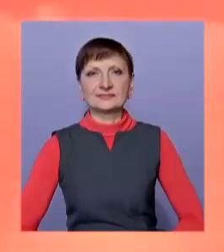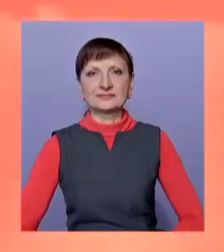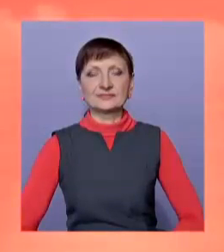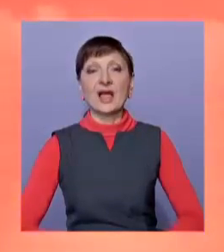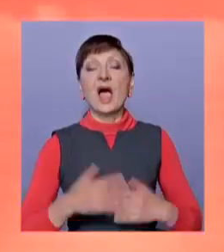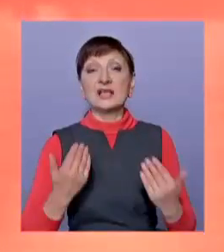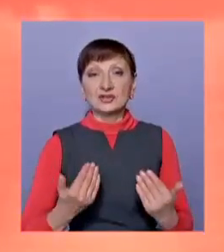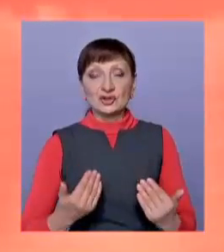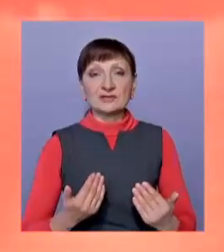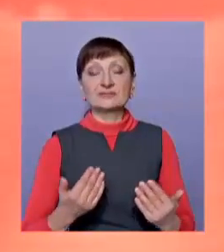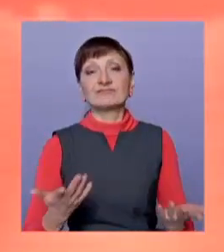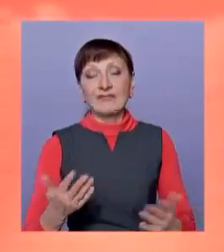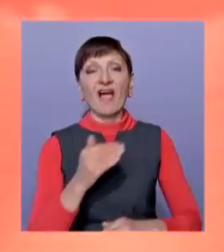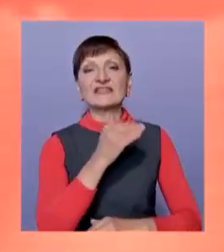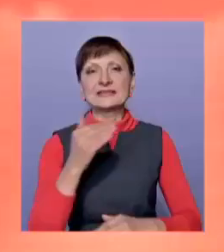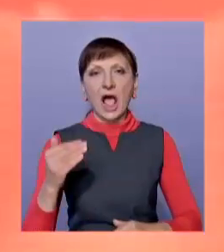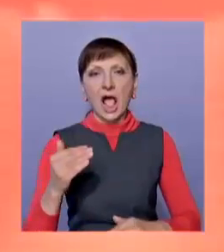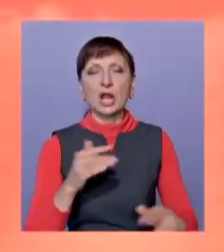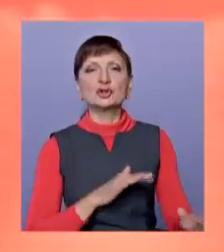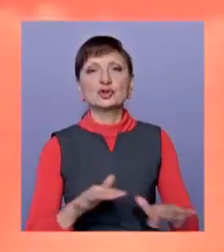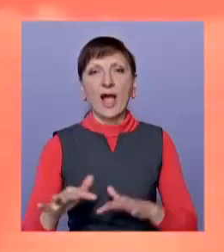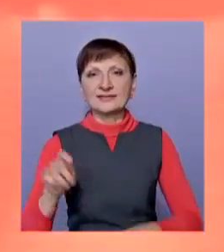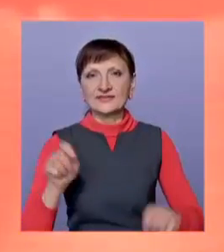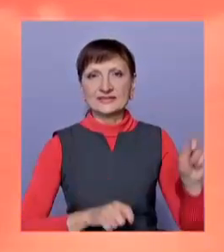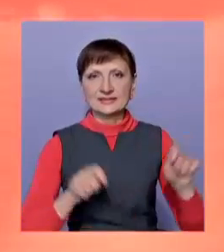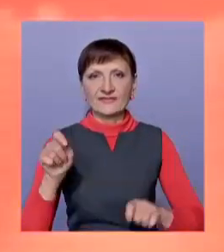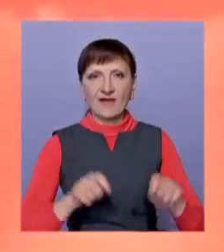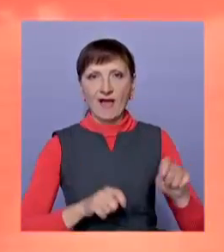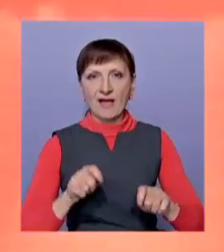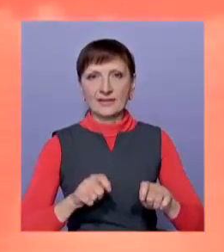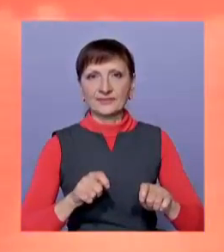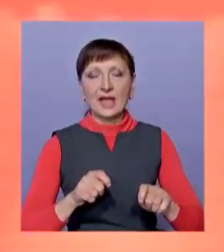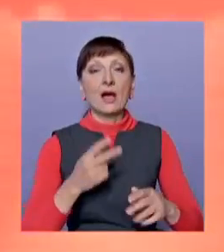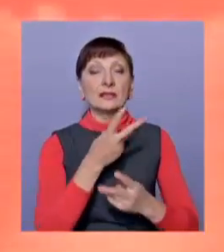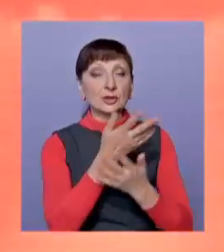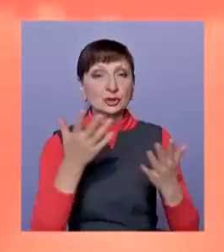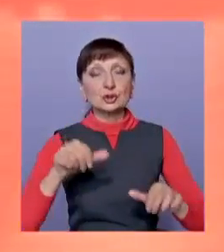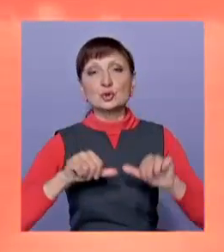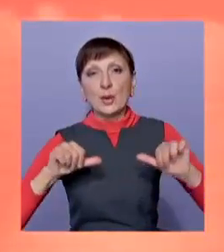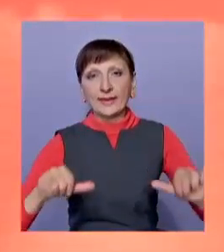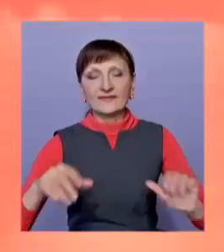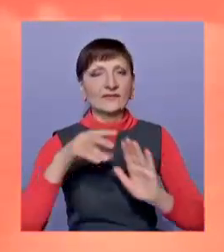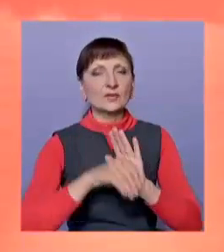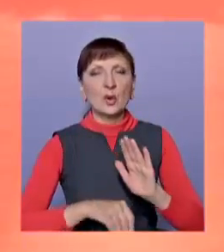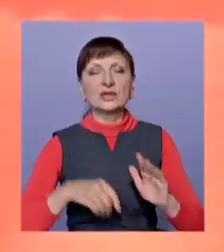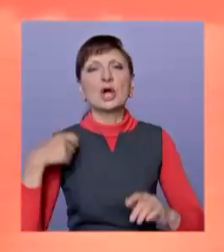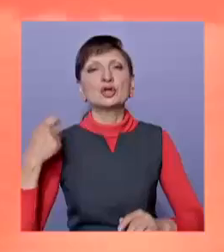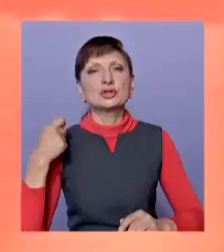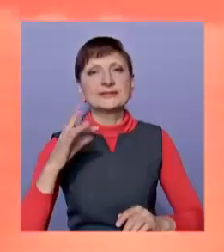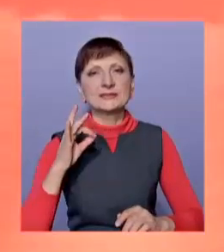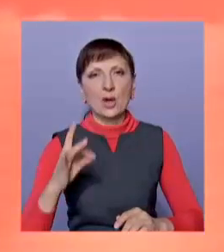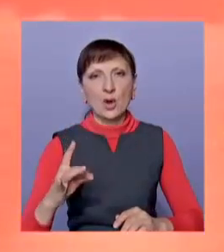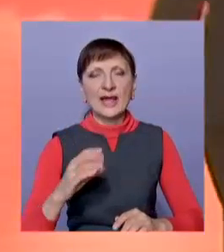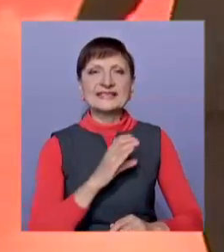Ну а сейчас вернусь к официальной части фестиваля. На суд зрителей и жюри, в состав которого вошел режиссер